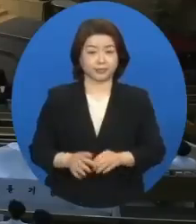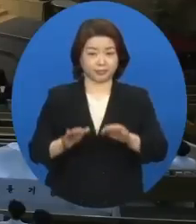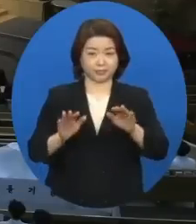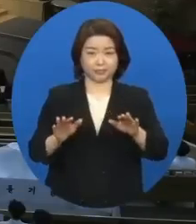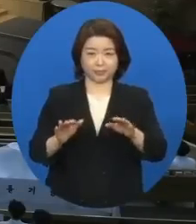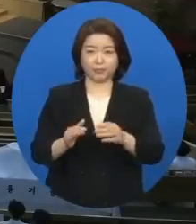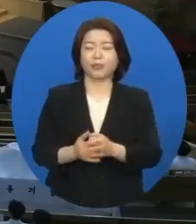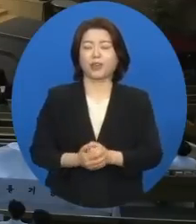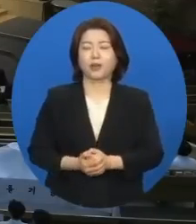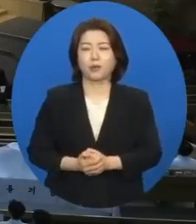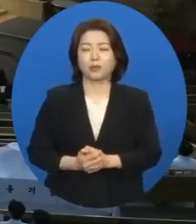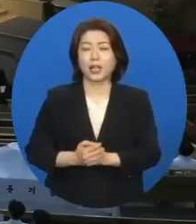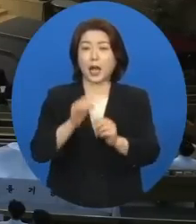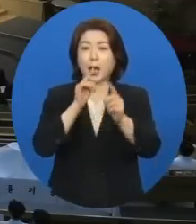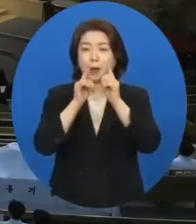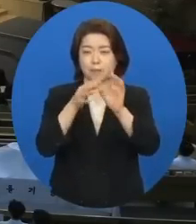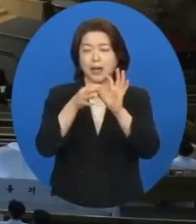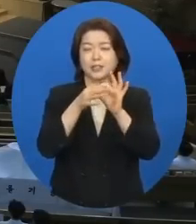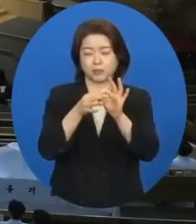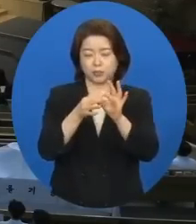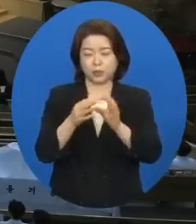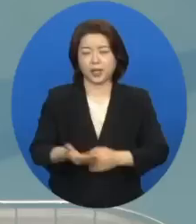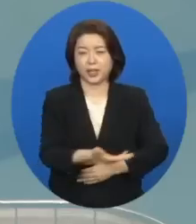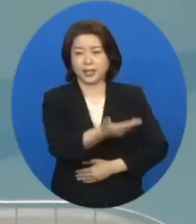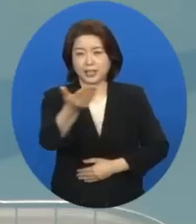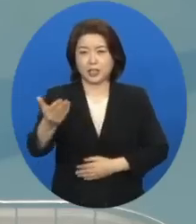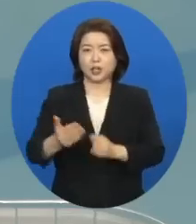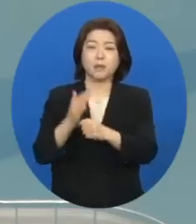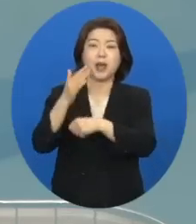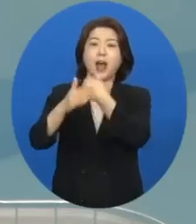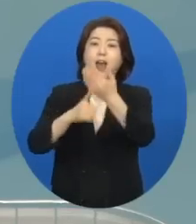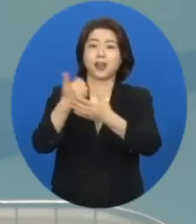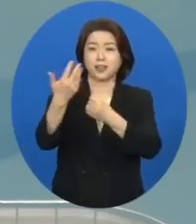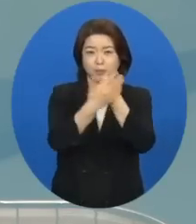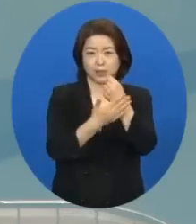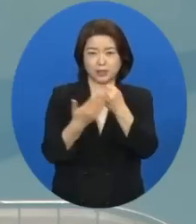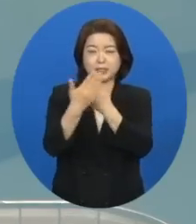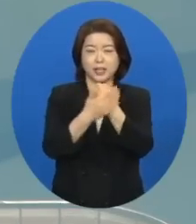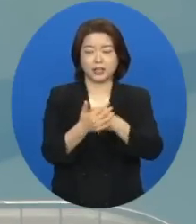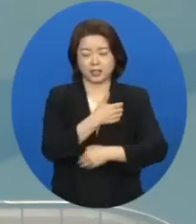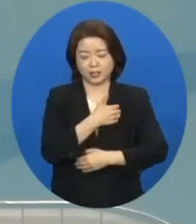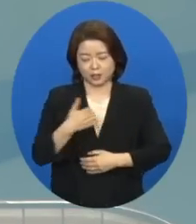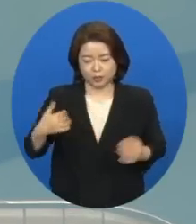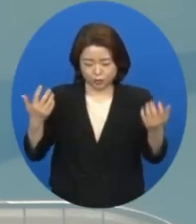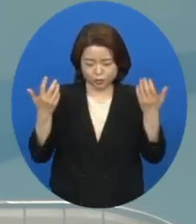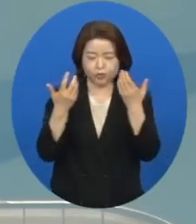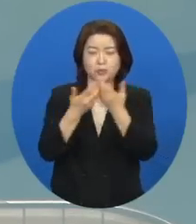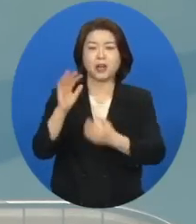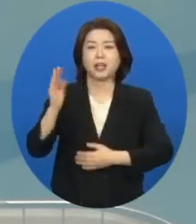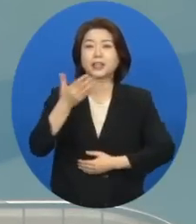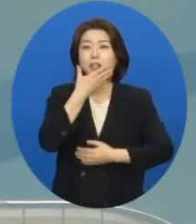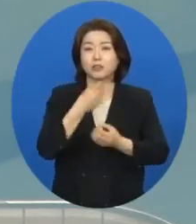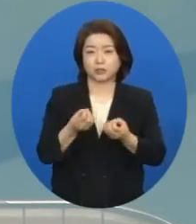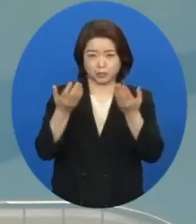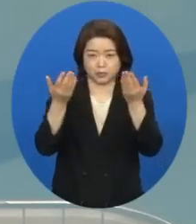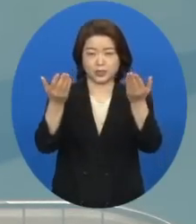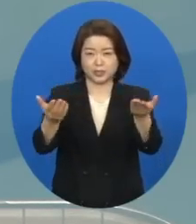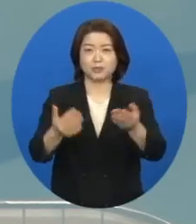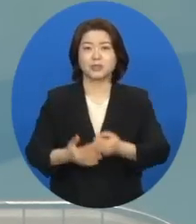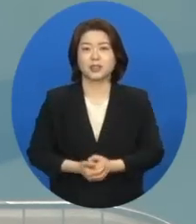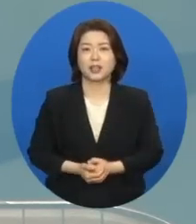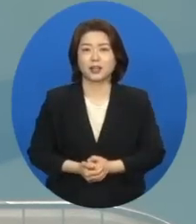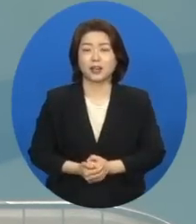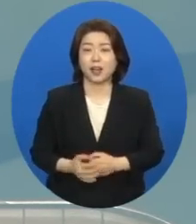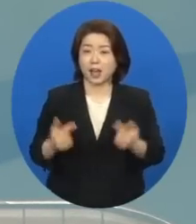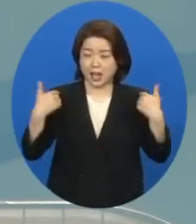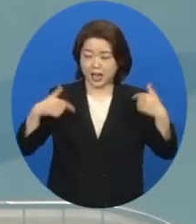오늘 말씀을 통하여 여러분에게 하나님의 은혜가 충만하게 되기를 축복합니다.